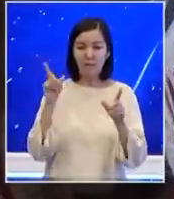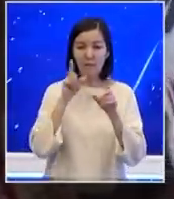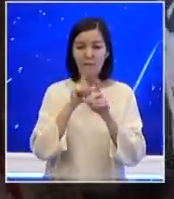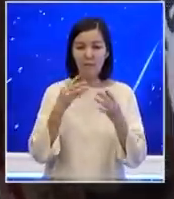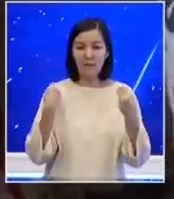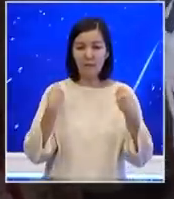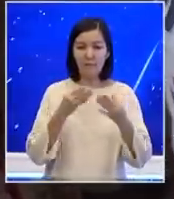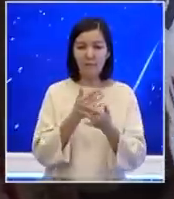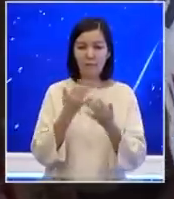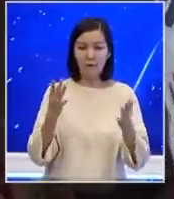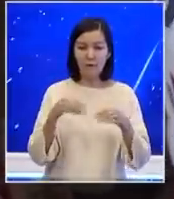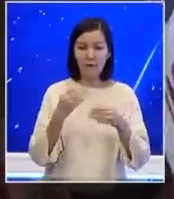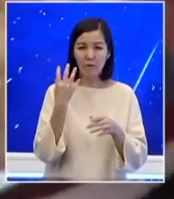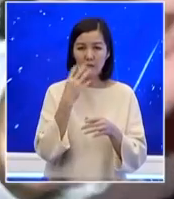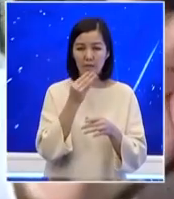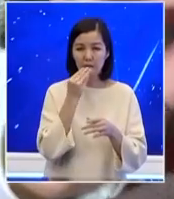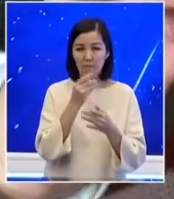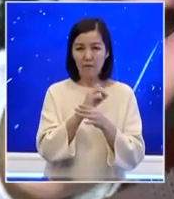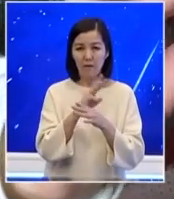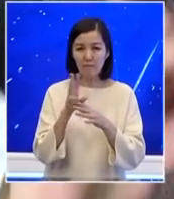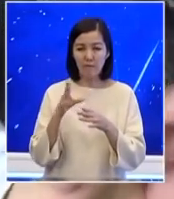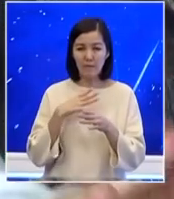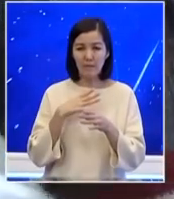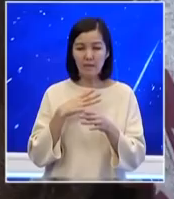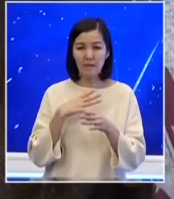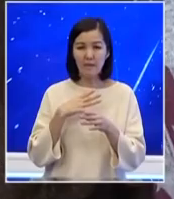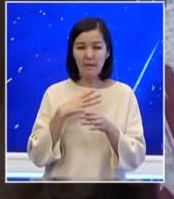береді балашағыма. Ыстық тамақтармен қамтамасыз етіліп